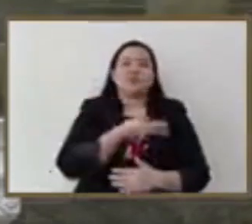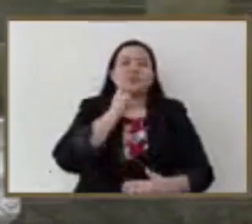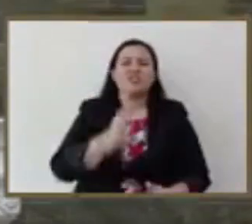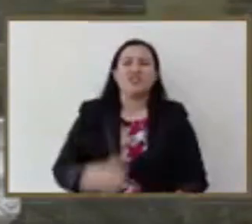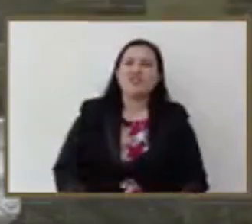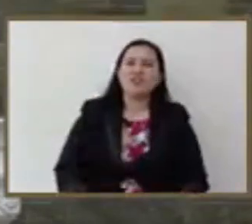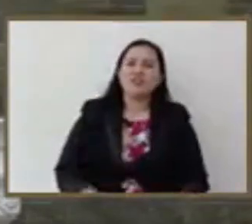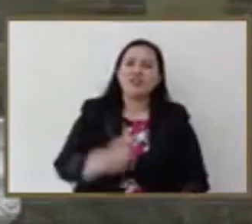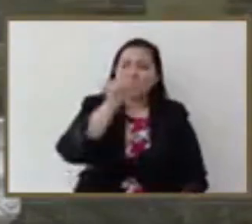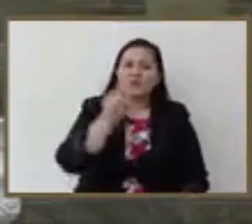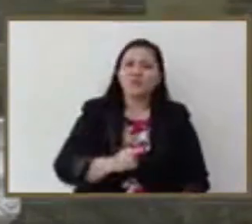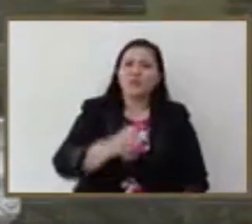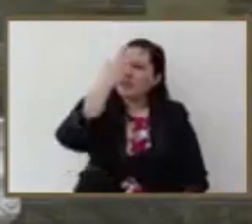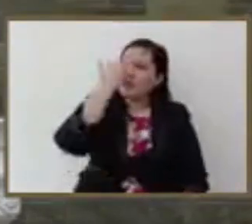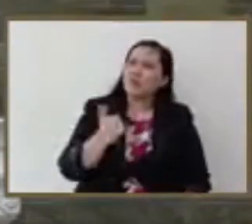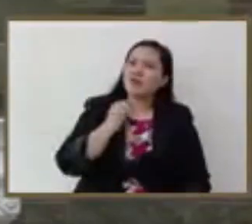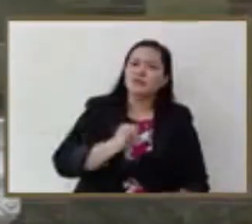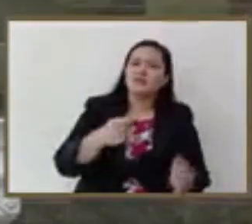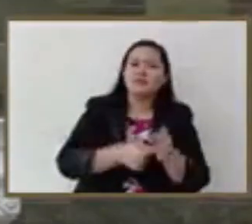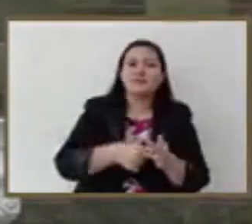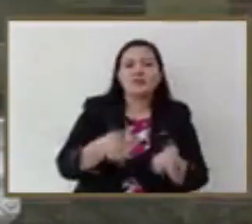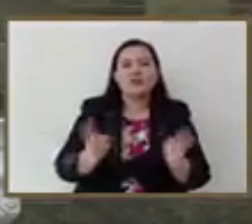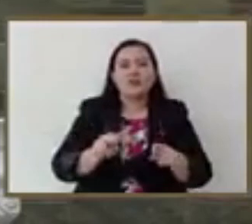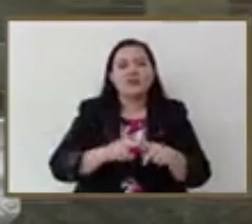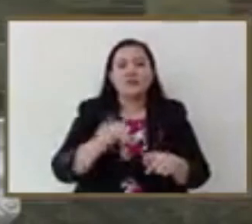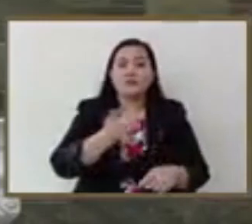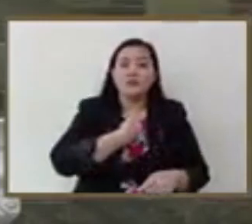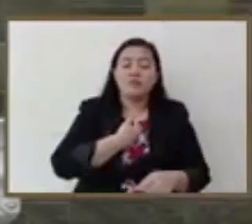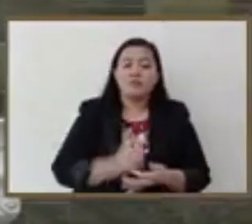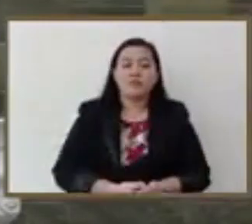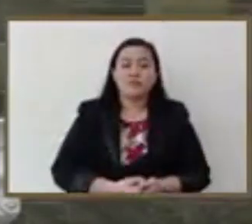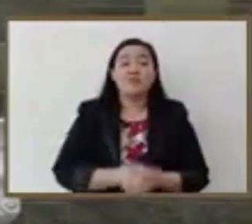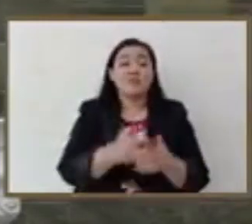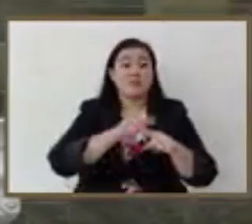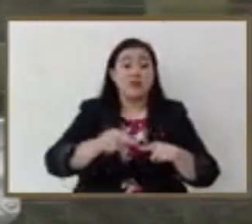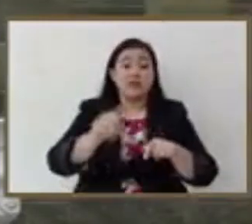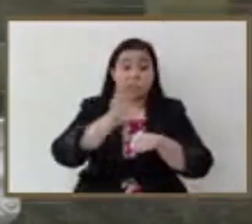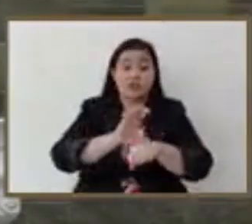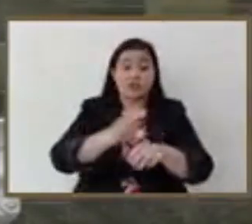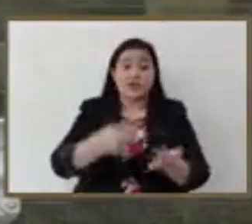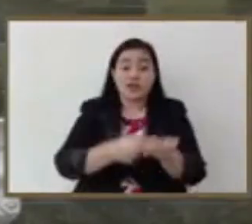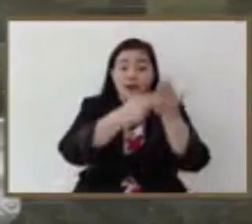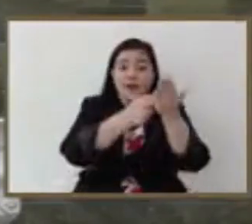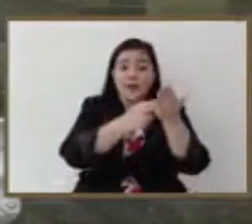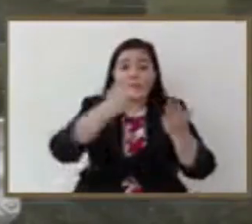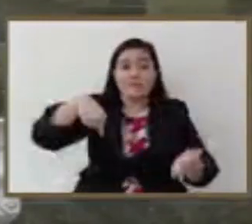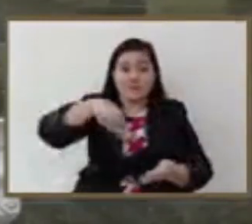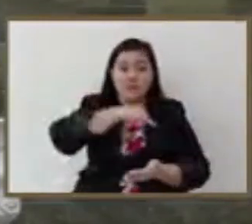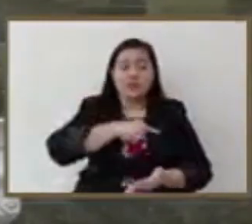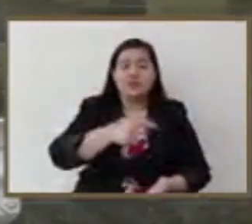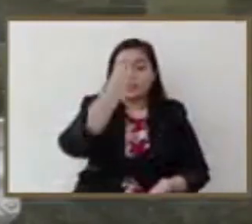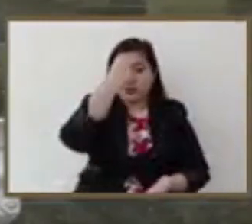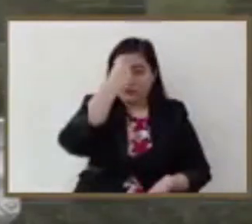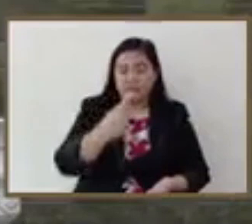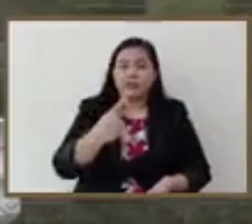me? You see? But the church is helping us to understand our trials, our